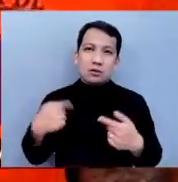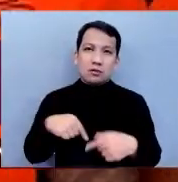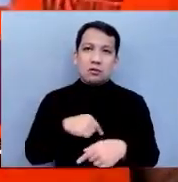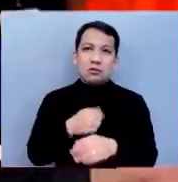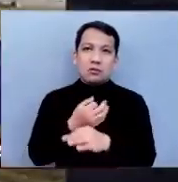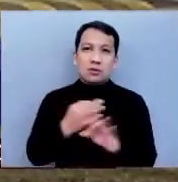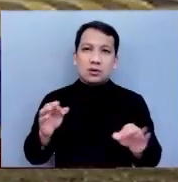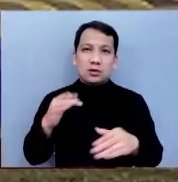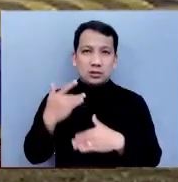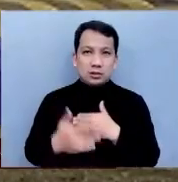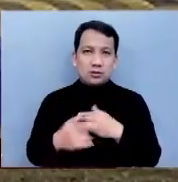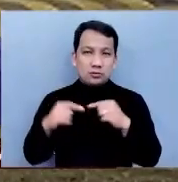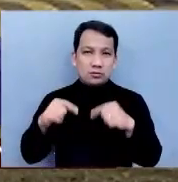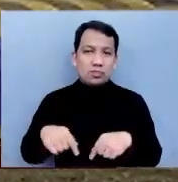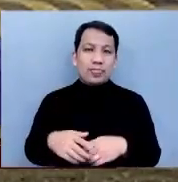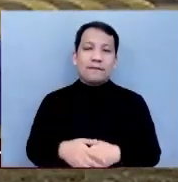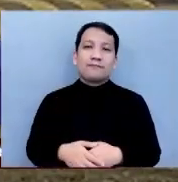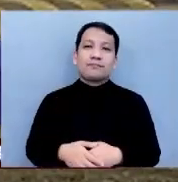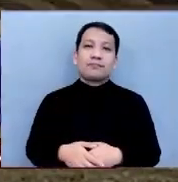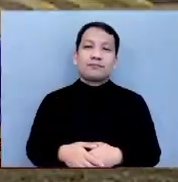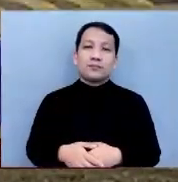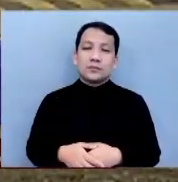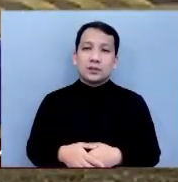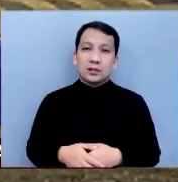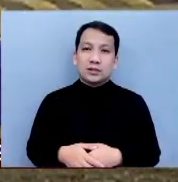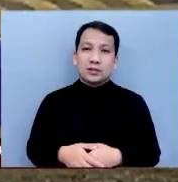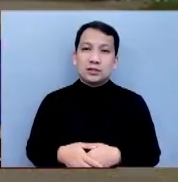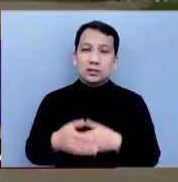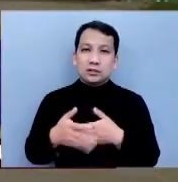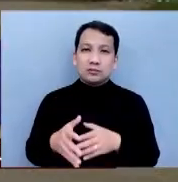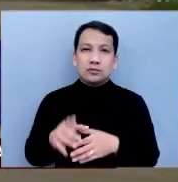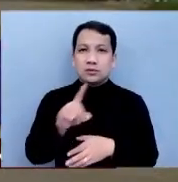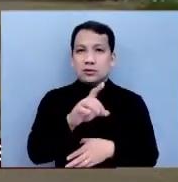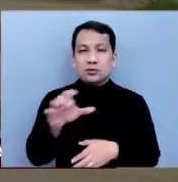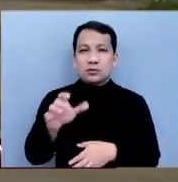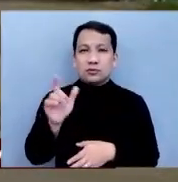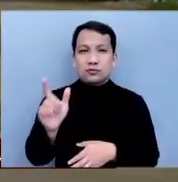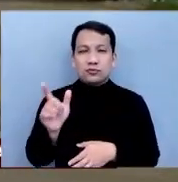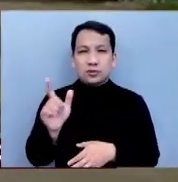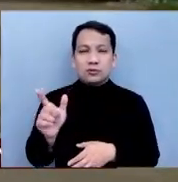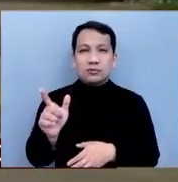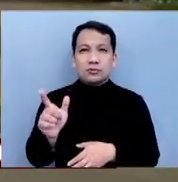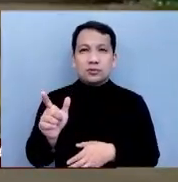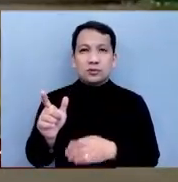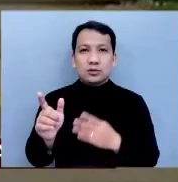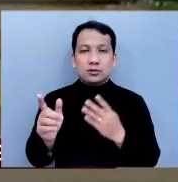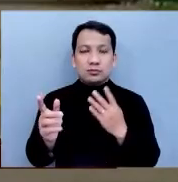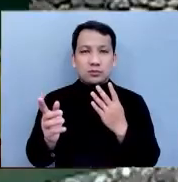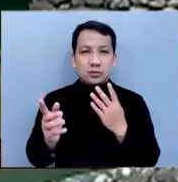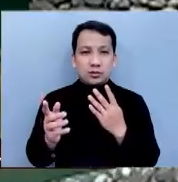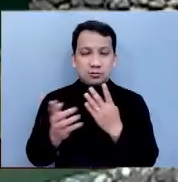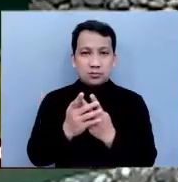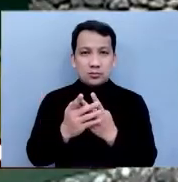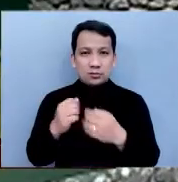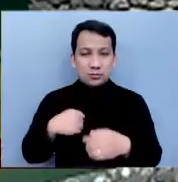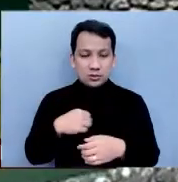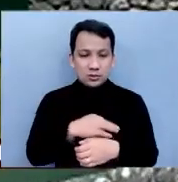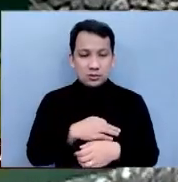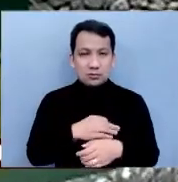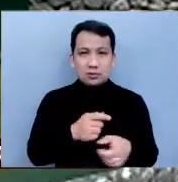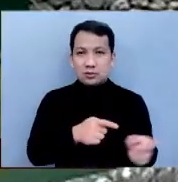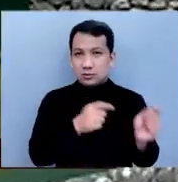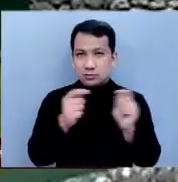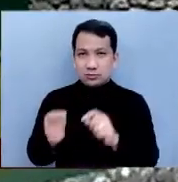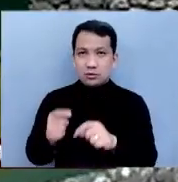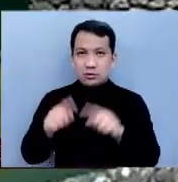dito. Bukod sa mga inmate, inilipat din sa Iwaig ang 120 jail personnel na narelieve sa Bilibid dahil sa